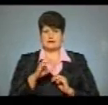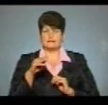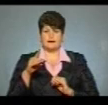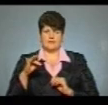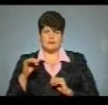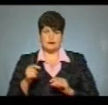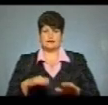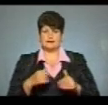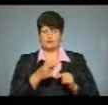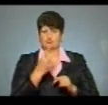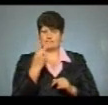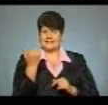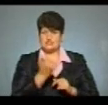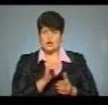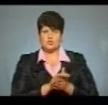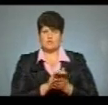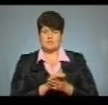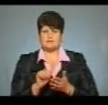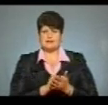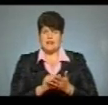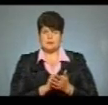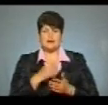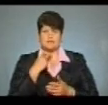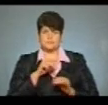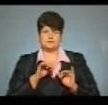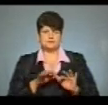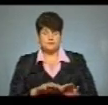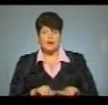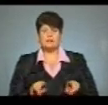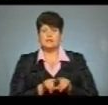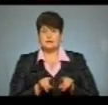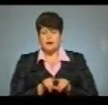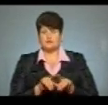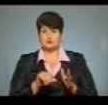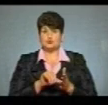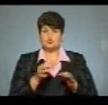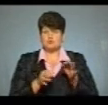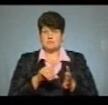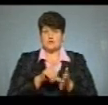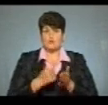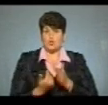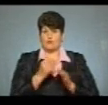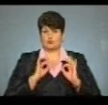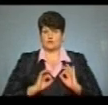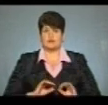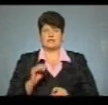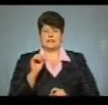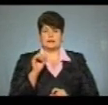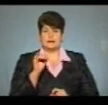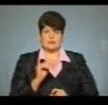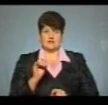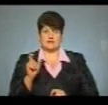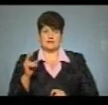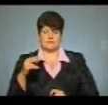йому 2 тижні для ознайомлення з матеріалами кримінального провадження. Також суддя представив нового прокурора Ірину Єдинак. Вона замінила